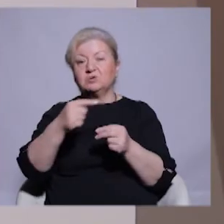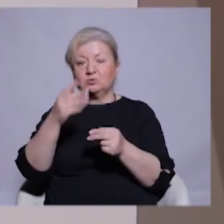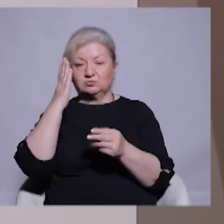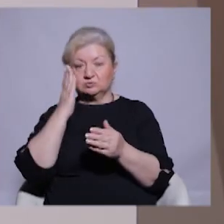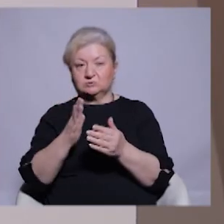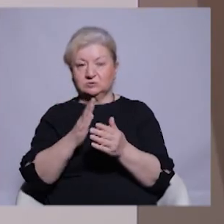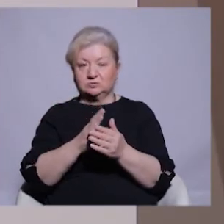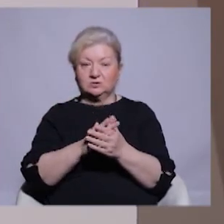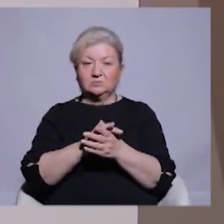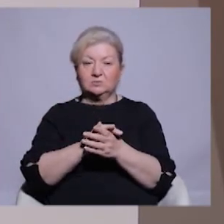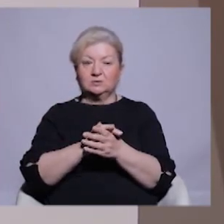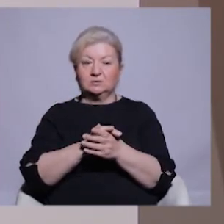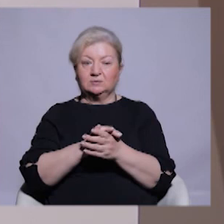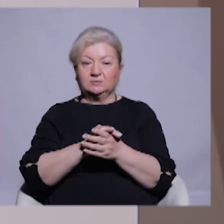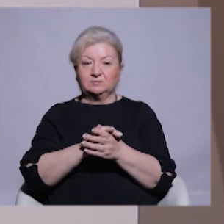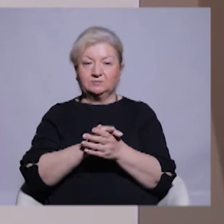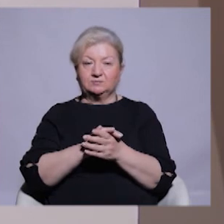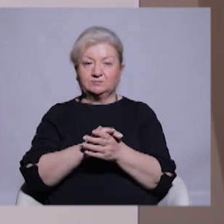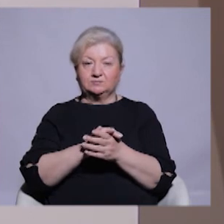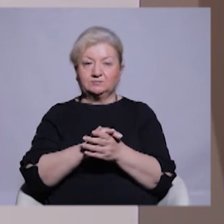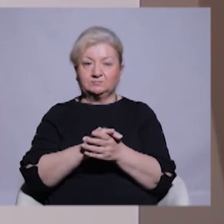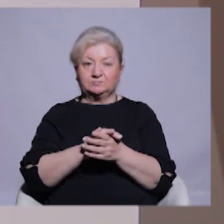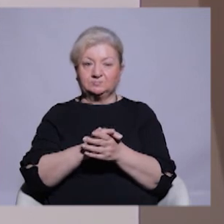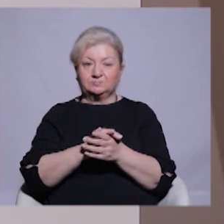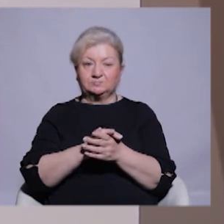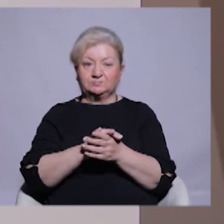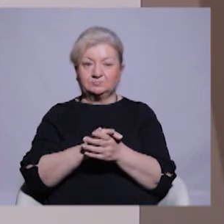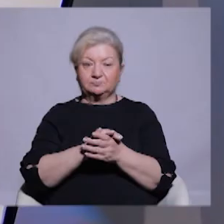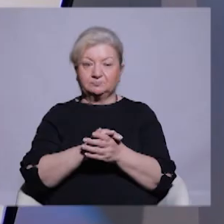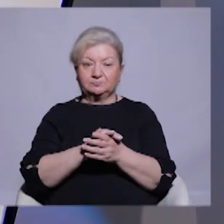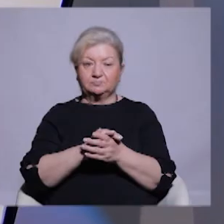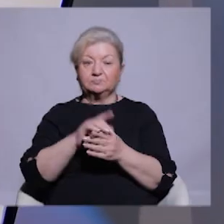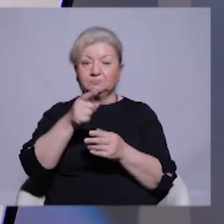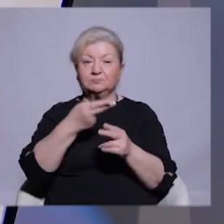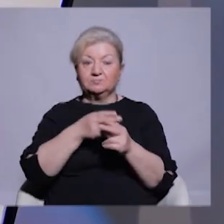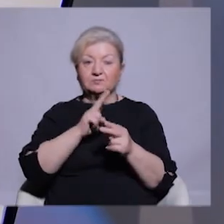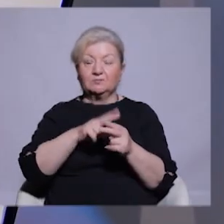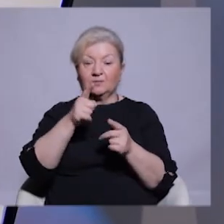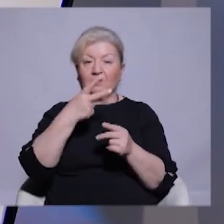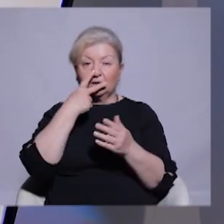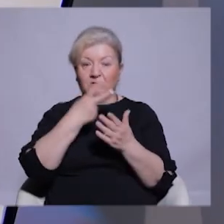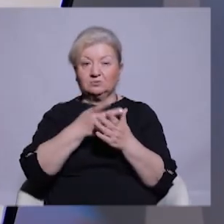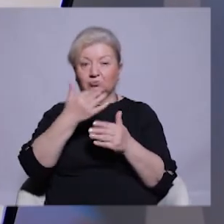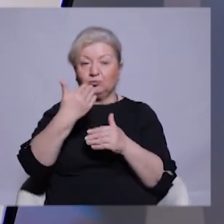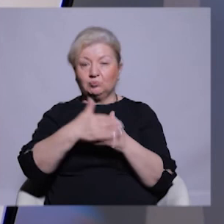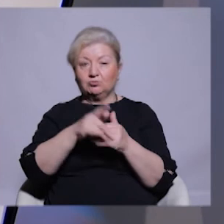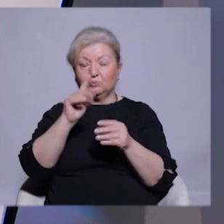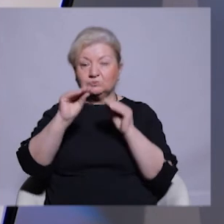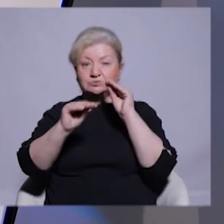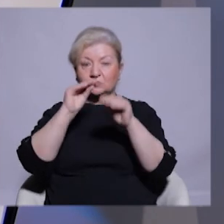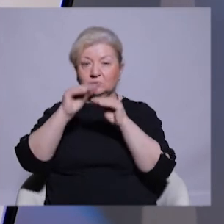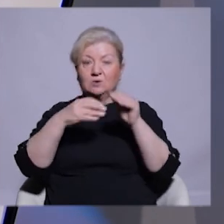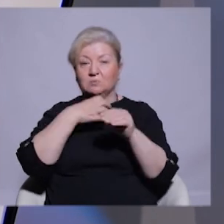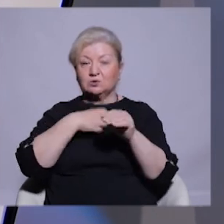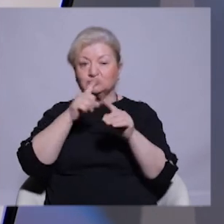ნიშანი, რადგან ვექტორის გარეშე ეს ორივე დადებით მნიშვნელობას გულისხმობს. აი აქ უკვე ჩვენ თუ ასე ვთქვათ,